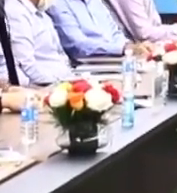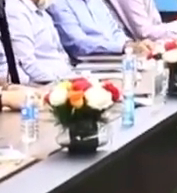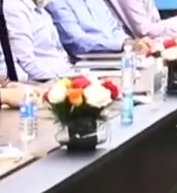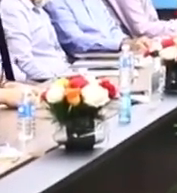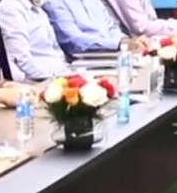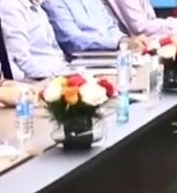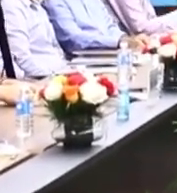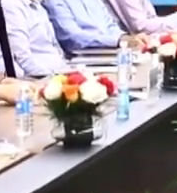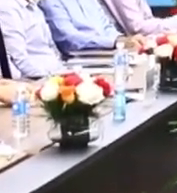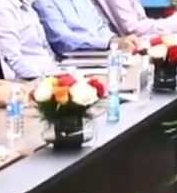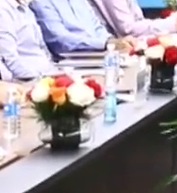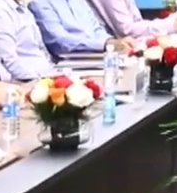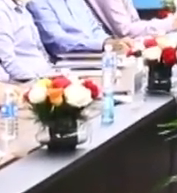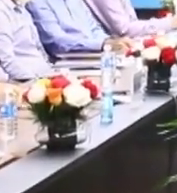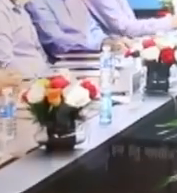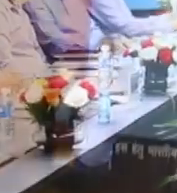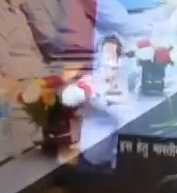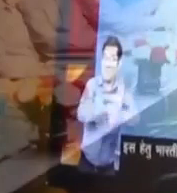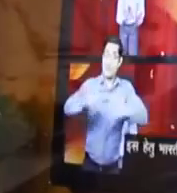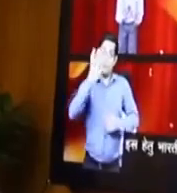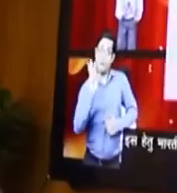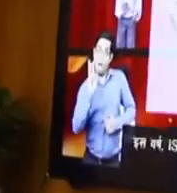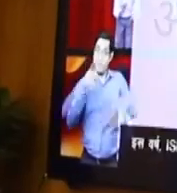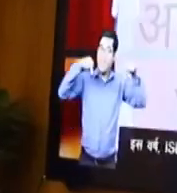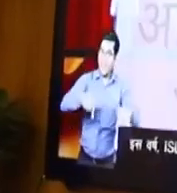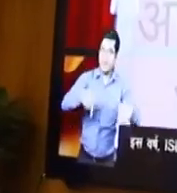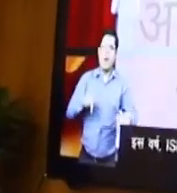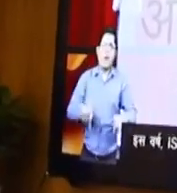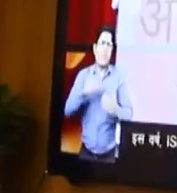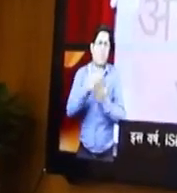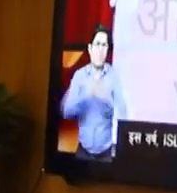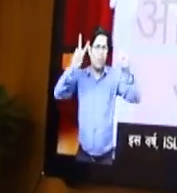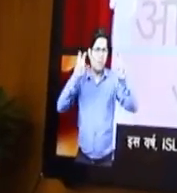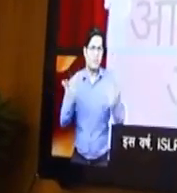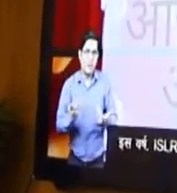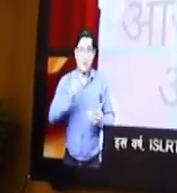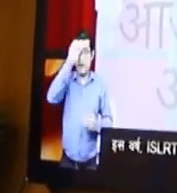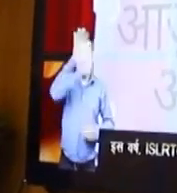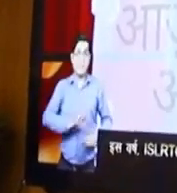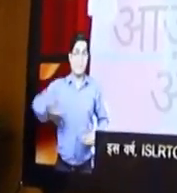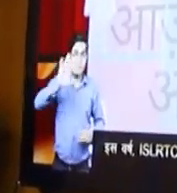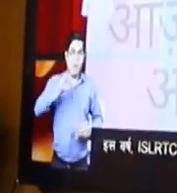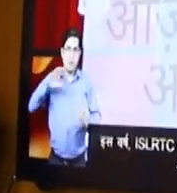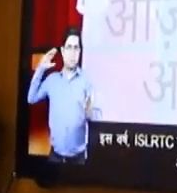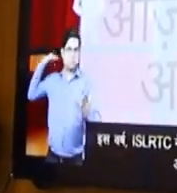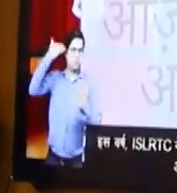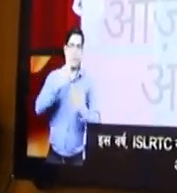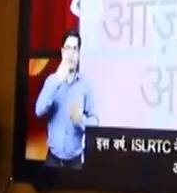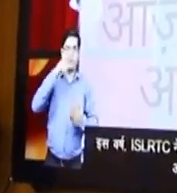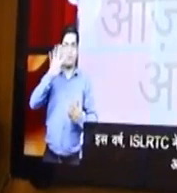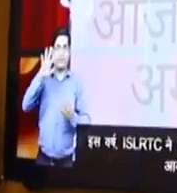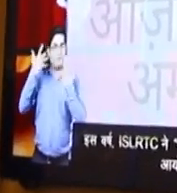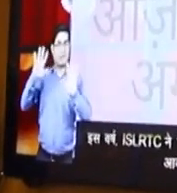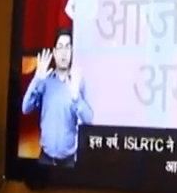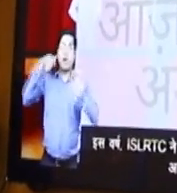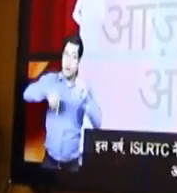की आइए अब देखते हैं एक वीडियो प्रस्तुति। इस वर्ष ISLRTC ने भारत की आजादी